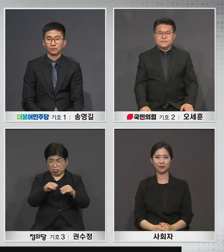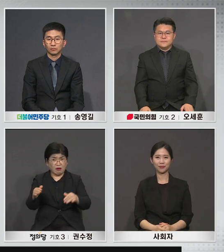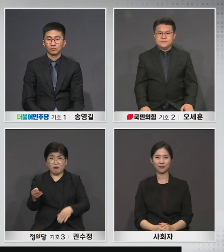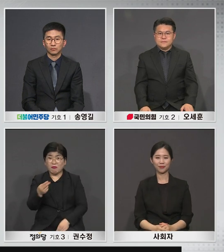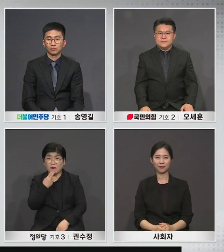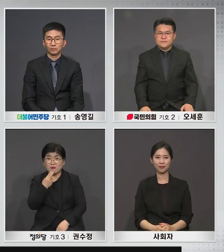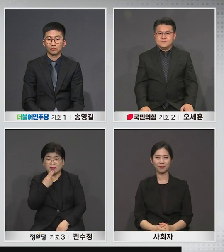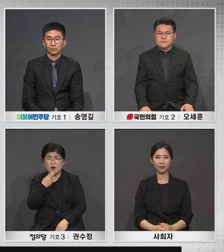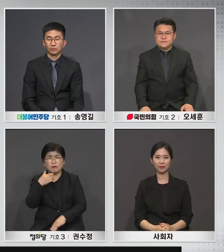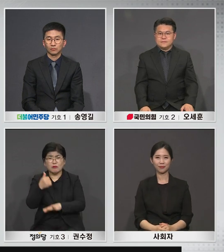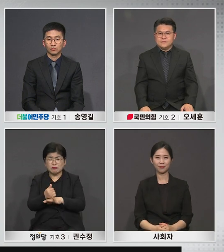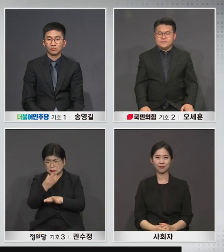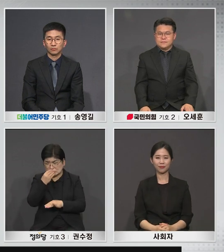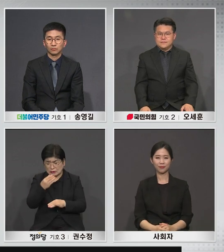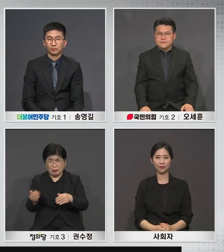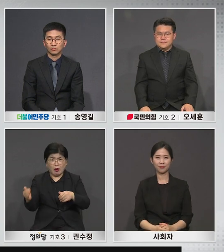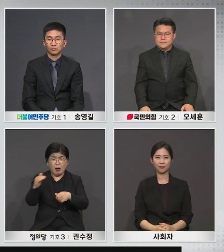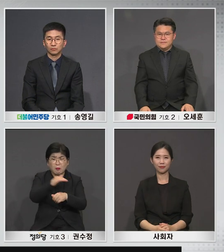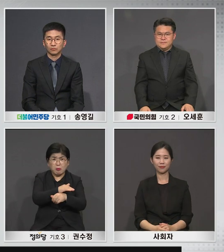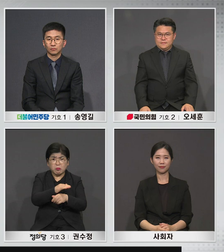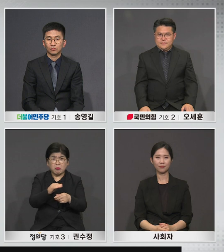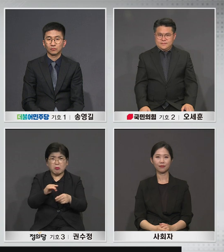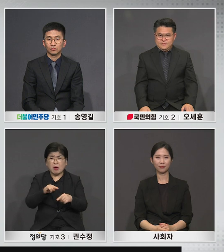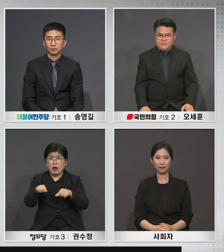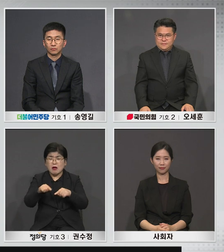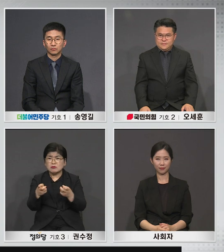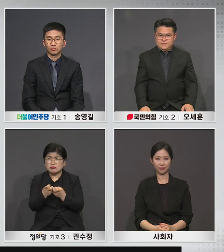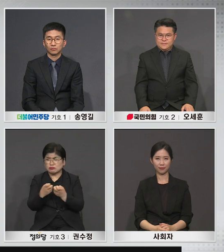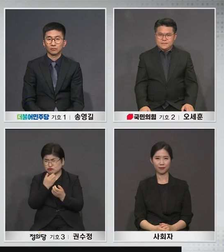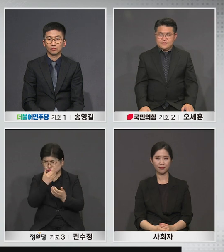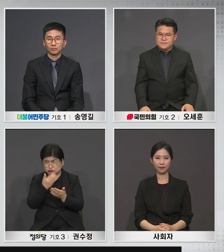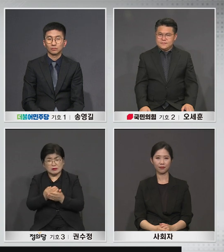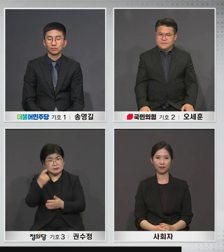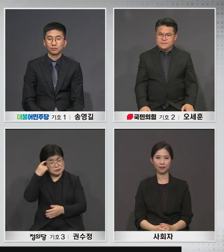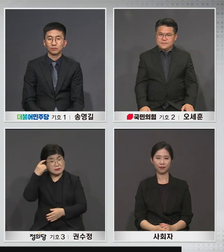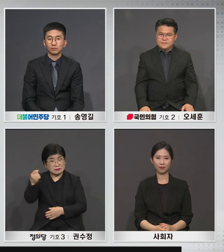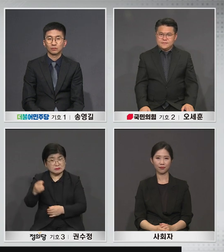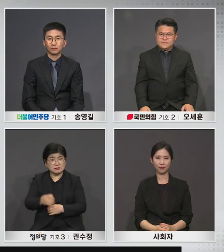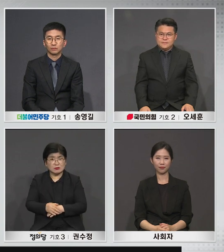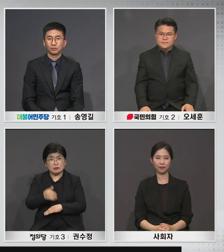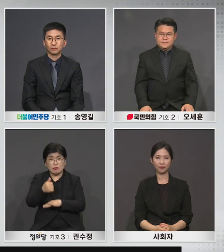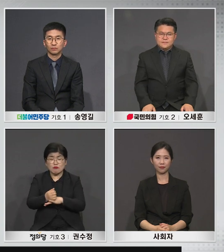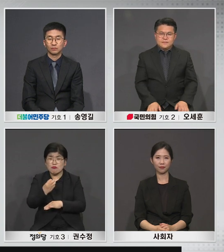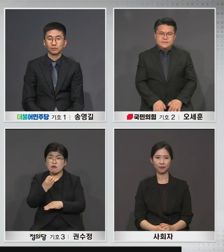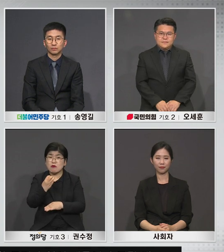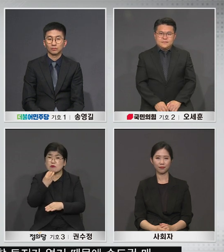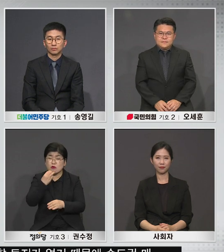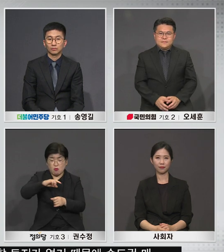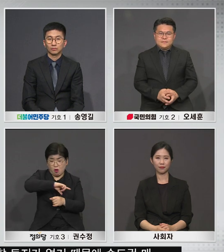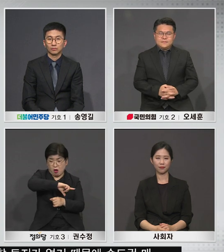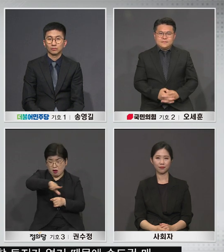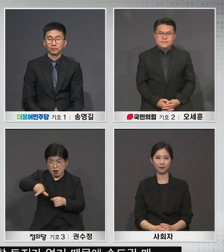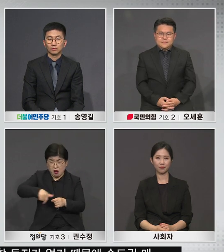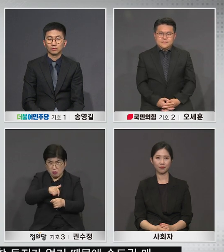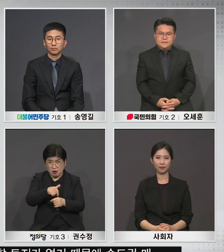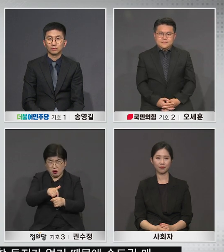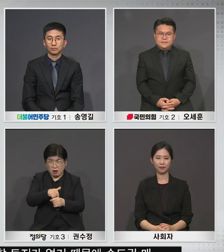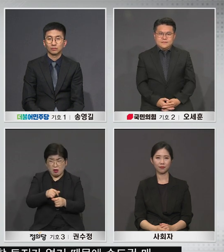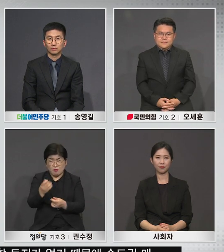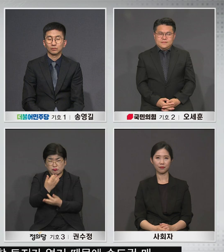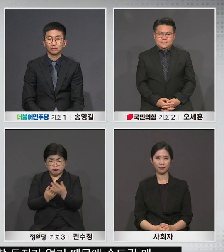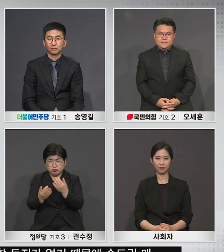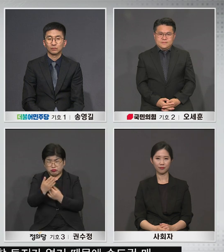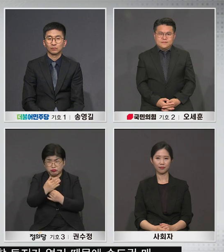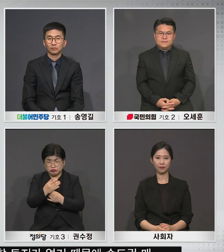매립지 문제, 서울시 폐기물 정책을 가름하는 중요한 정책일 것입니다. 그렇기 때문에 수도권 매립지 정책은 소각 재활용 정책과